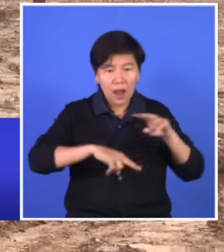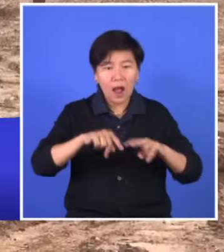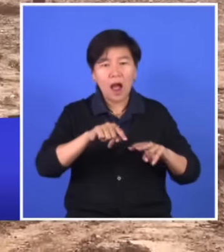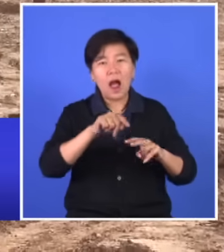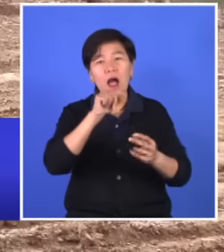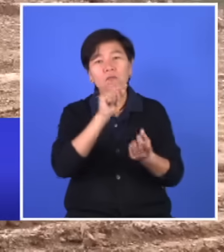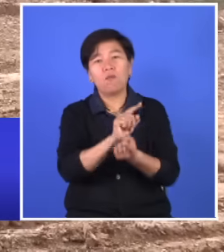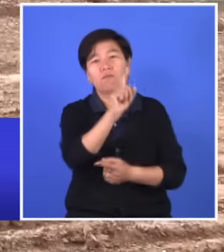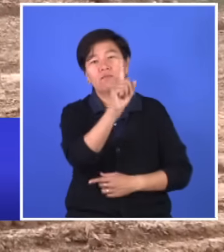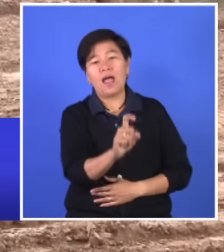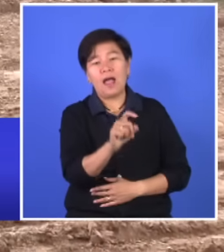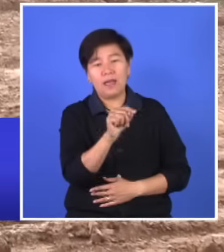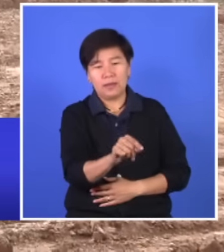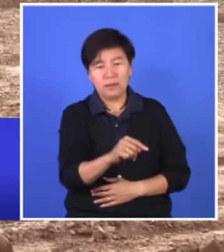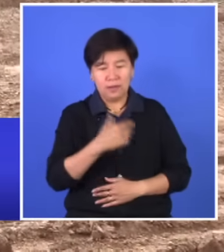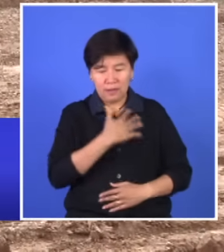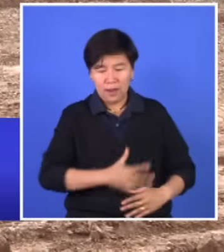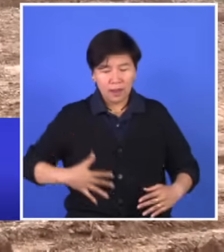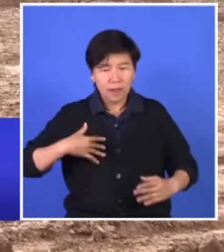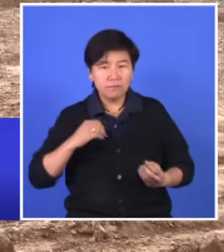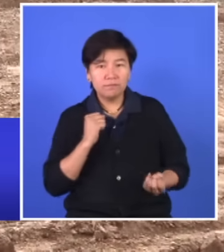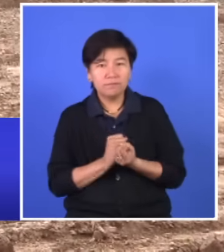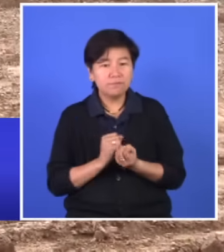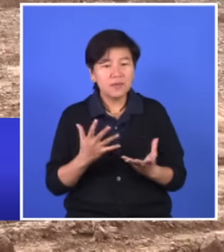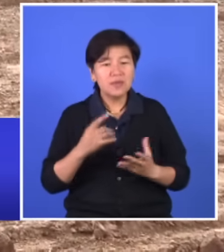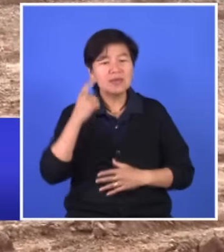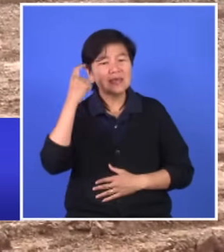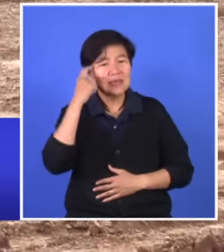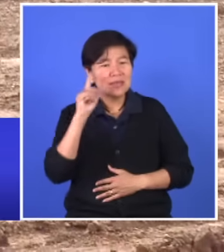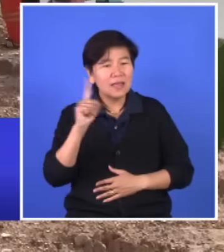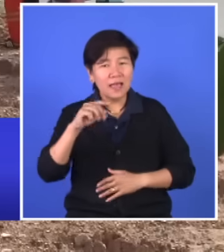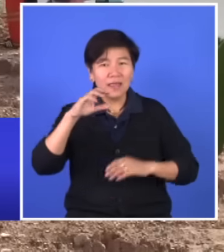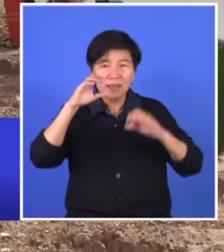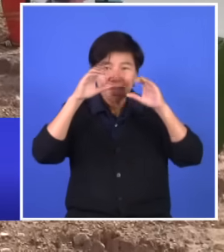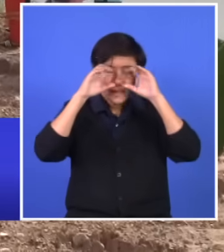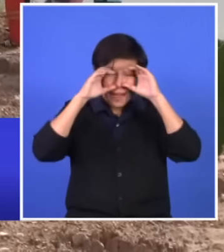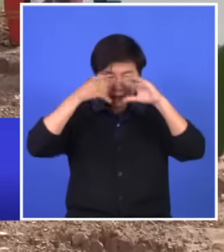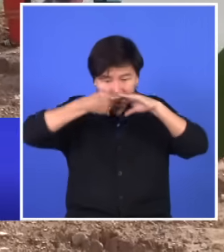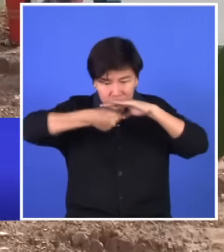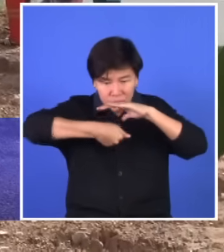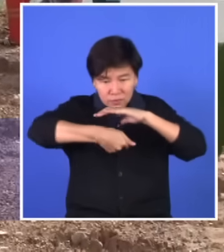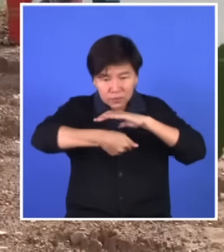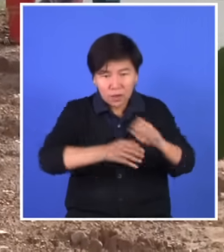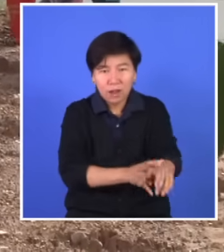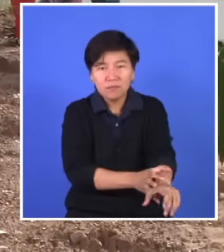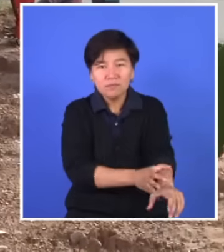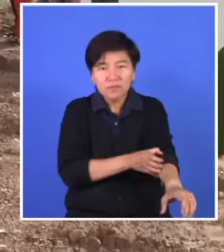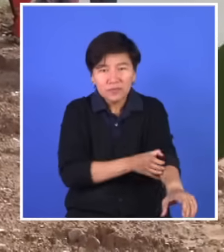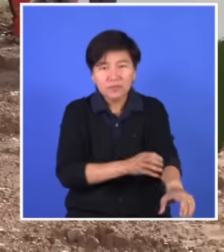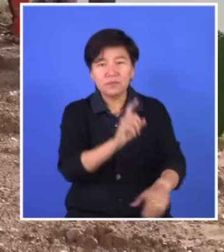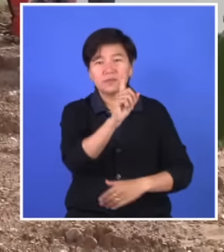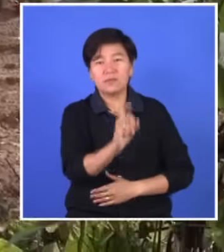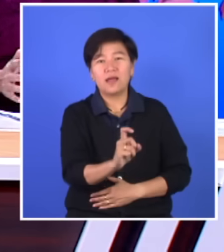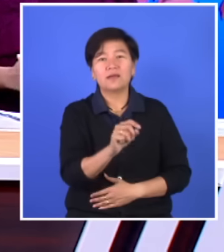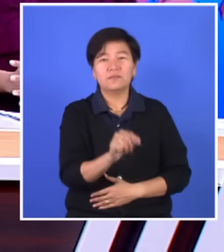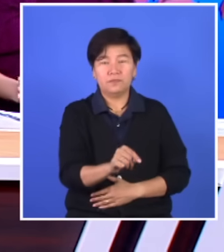ร่องรอยหรือว่าบาดแผลการถูกทำร้ายก็คาดว่าผู้ตายอาจจะเป็นตะคริวขณะที่ดำน้ำทำให้เสียชีวิตค่ะครับ